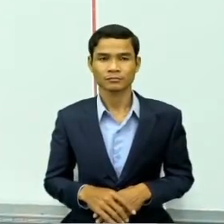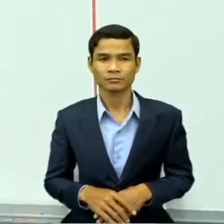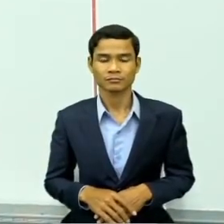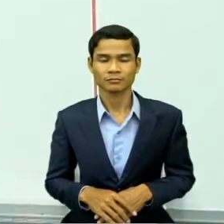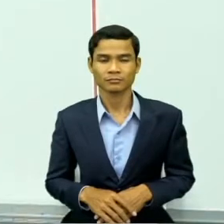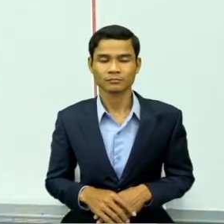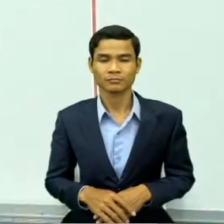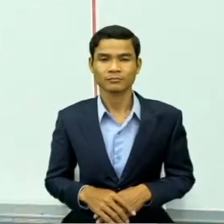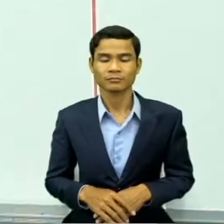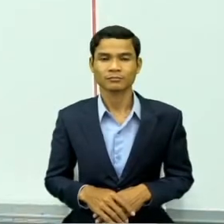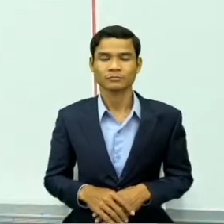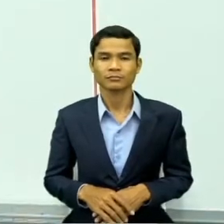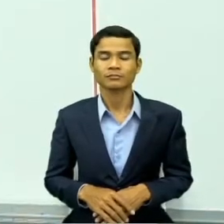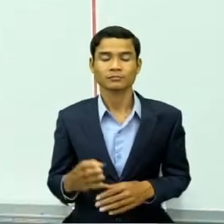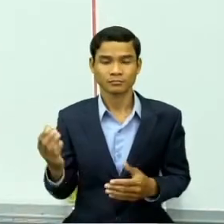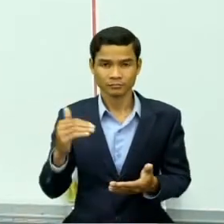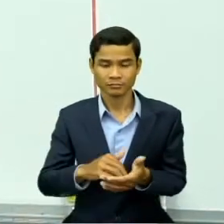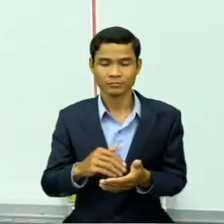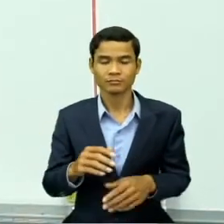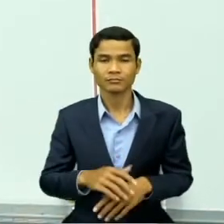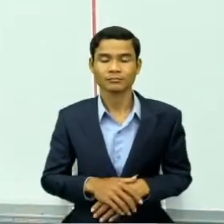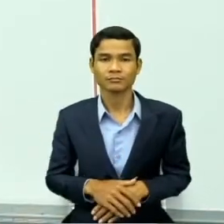ចាម្ដងទៀត